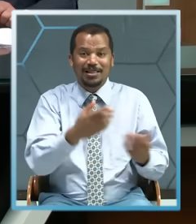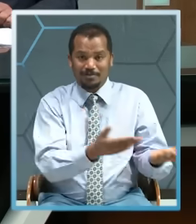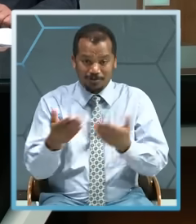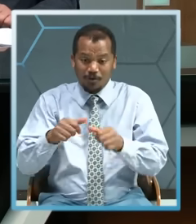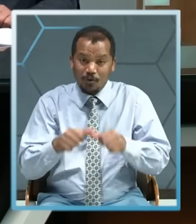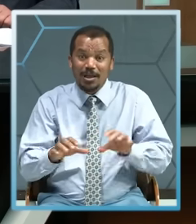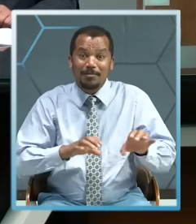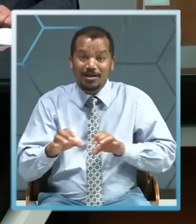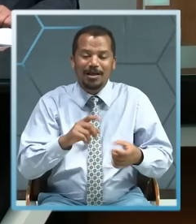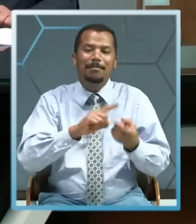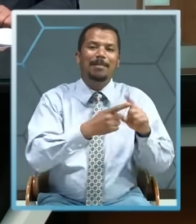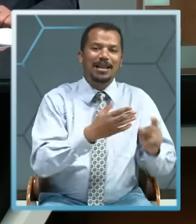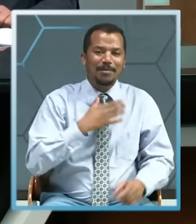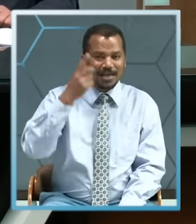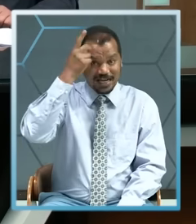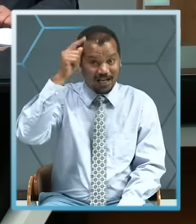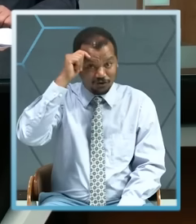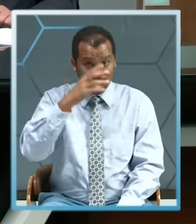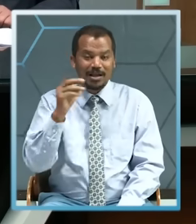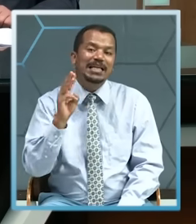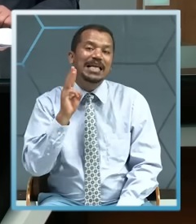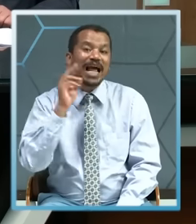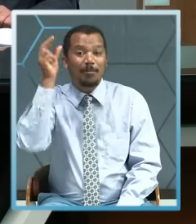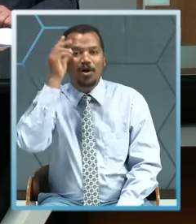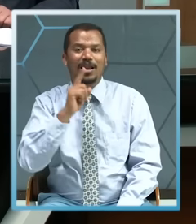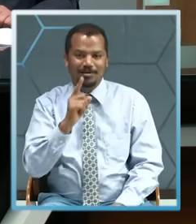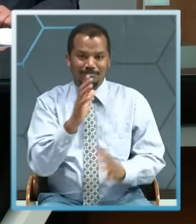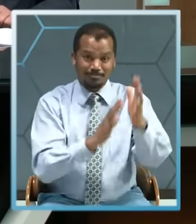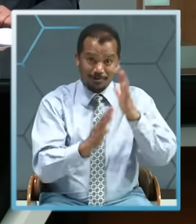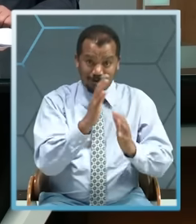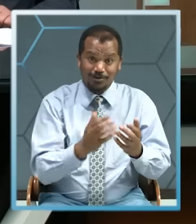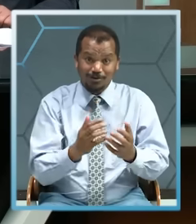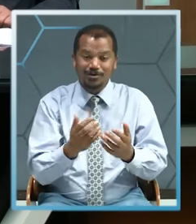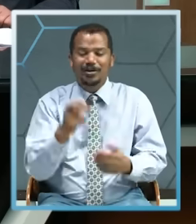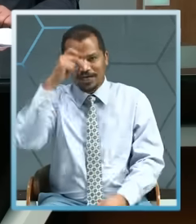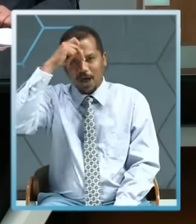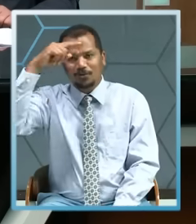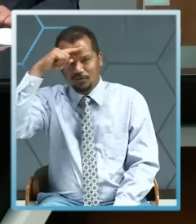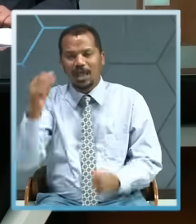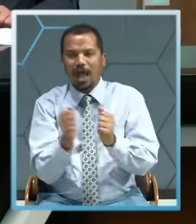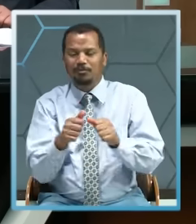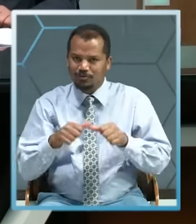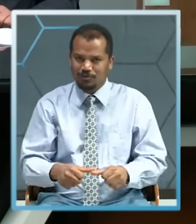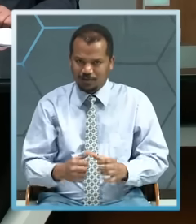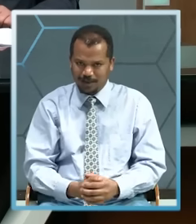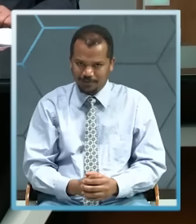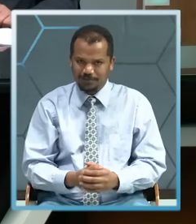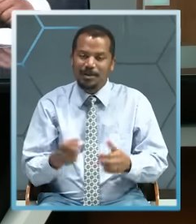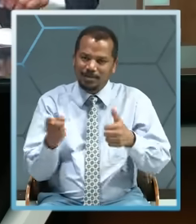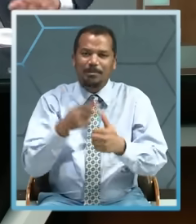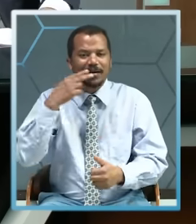ዜናዎቹን ወደናንተ በማድረስ ቆይታ የምናደርገው ባልደረባ የድነቃቸው ተሾመና ሰርካለም ወጋለንን በመልእክት ቋንቋዎቹም ዳዊት ቆሳዬ አብሮን